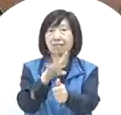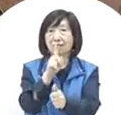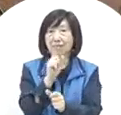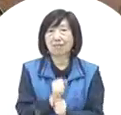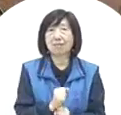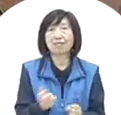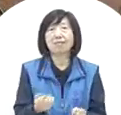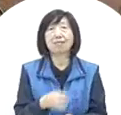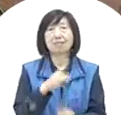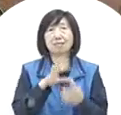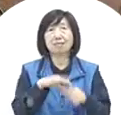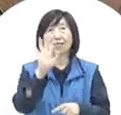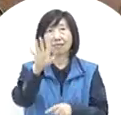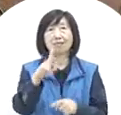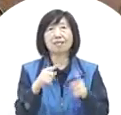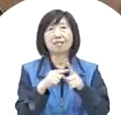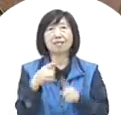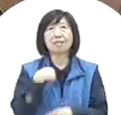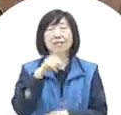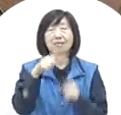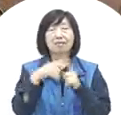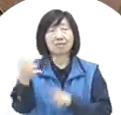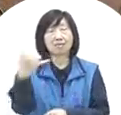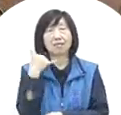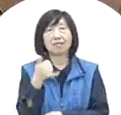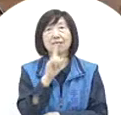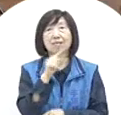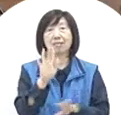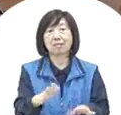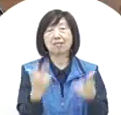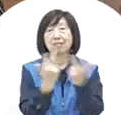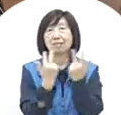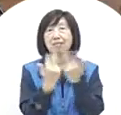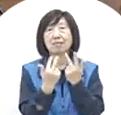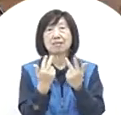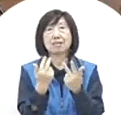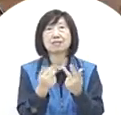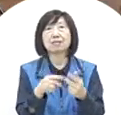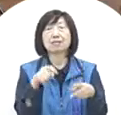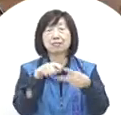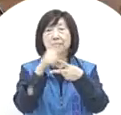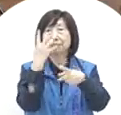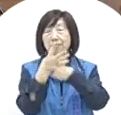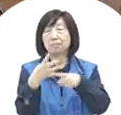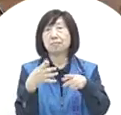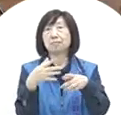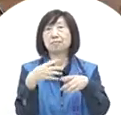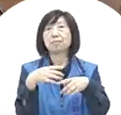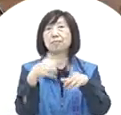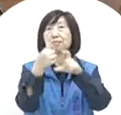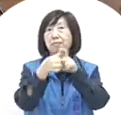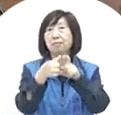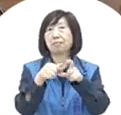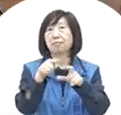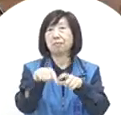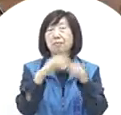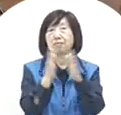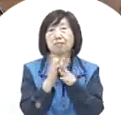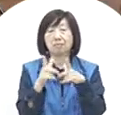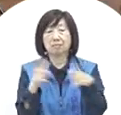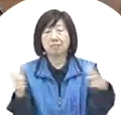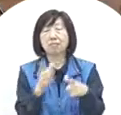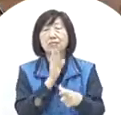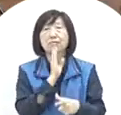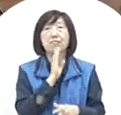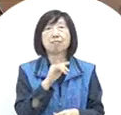因为我有接到相关的陈情说，我们目前新北市的相关的工业区产专区的开发案面积偏大，其实对